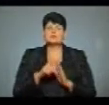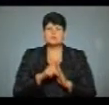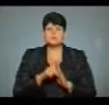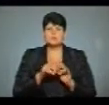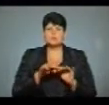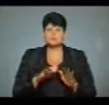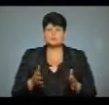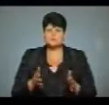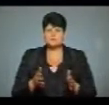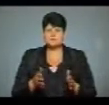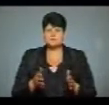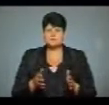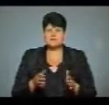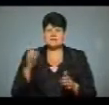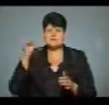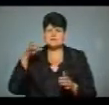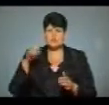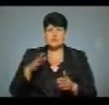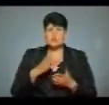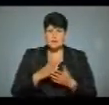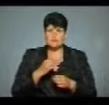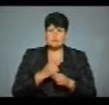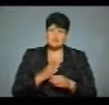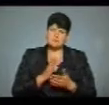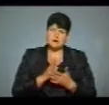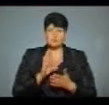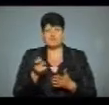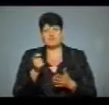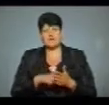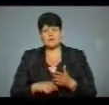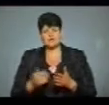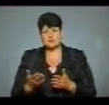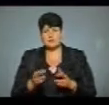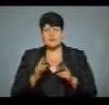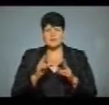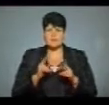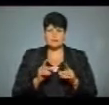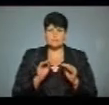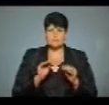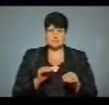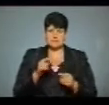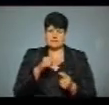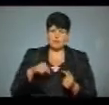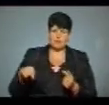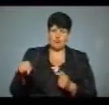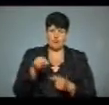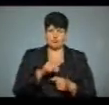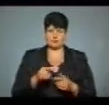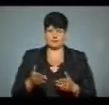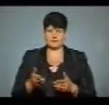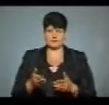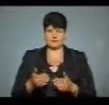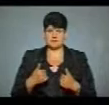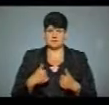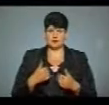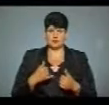схеми? Світлофор має працювати чи має бути виключений? Як змістити саме коло? Розумієте,